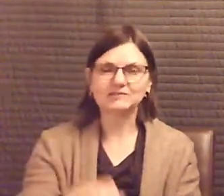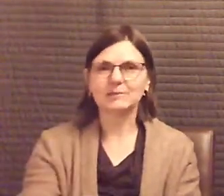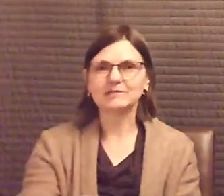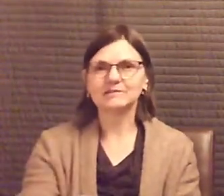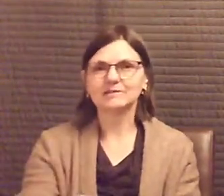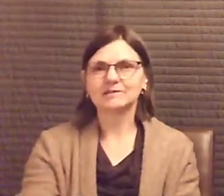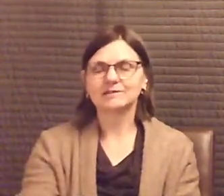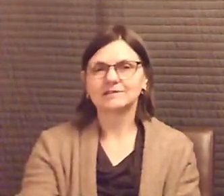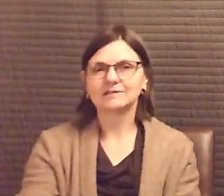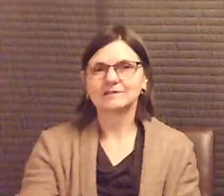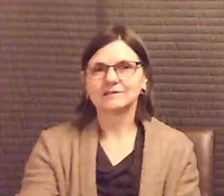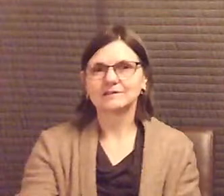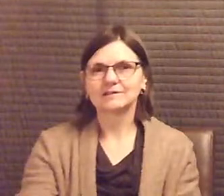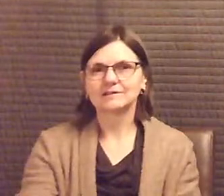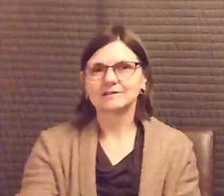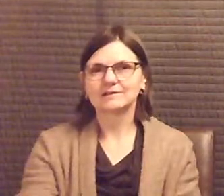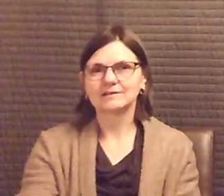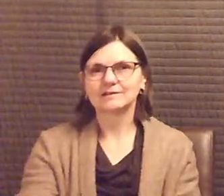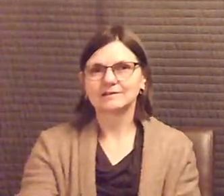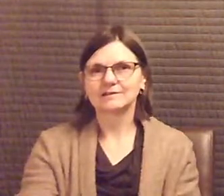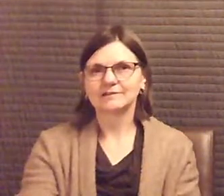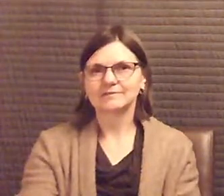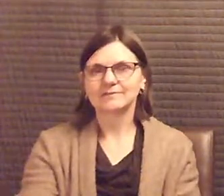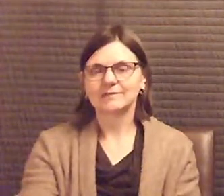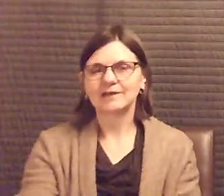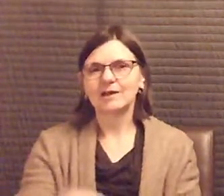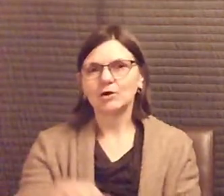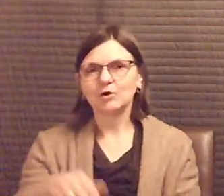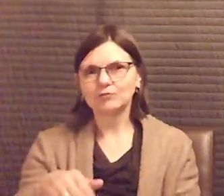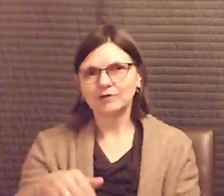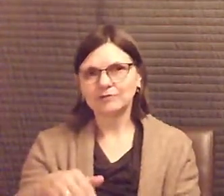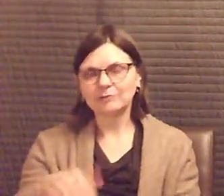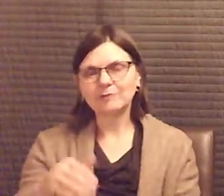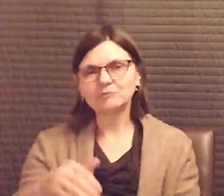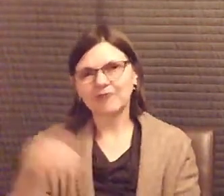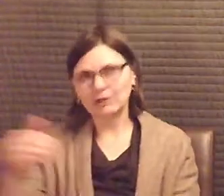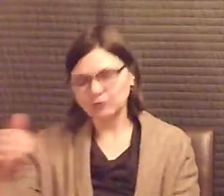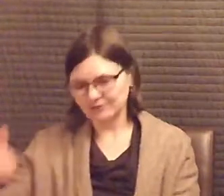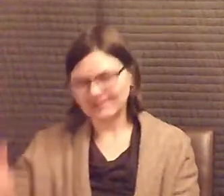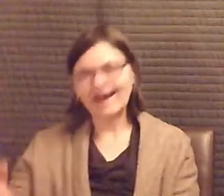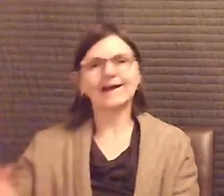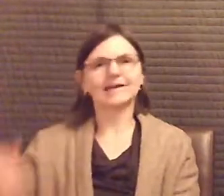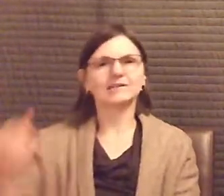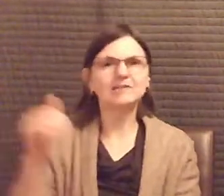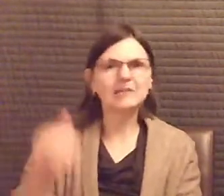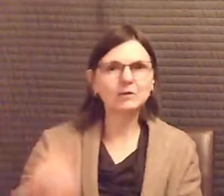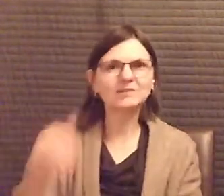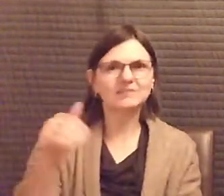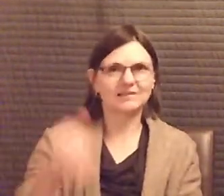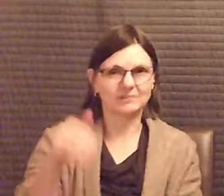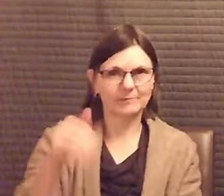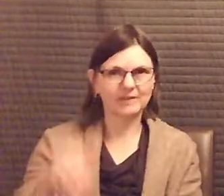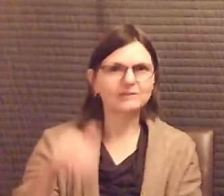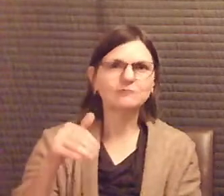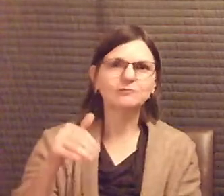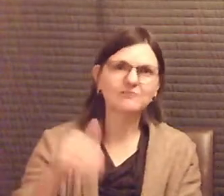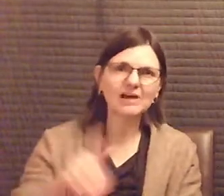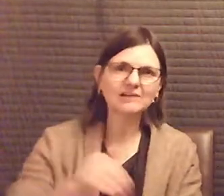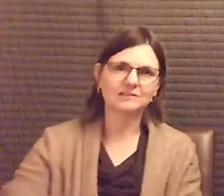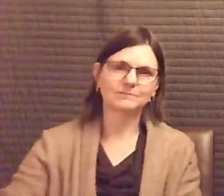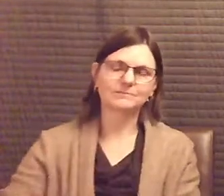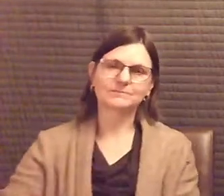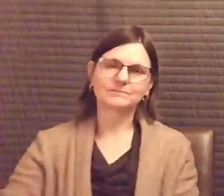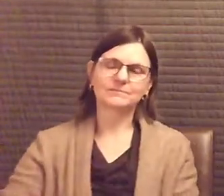het niet meteen al much more with een expert hoe voor meer moeten wij nu vandaag in het nieuwe testament niet